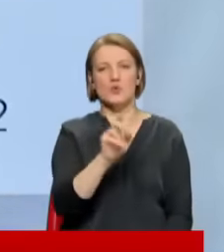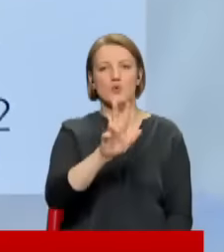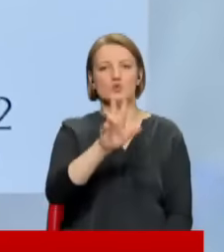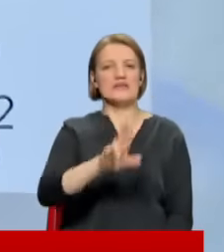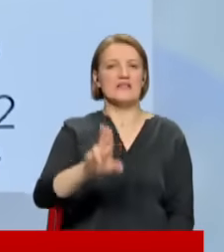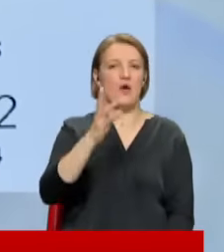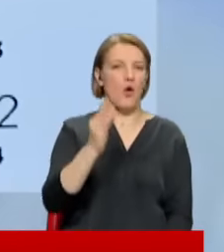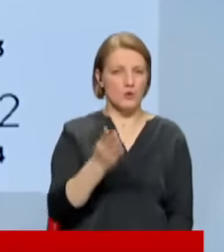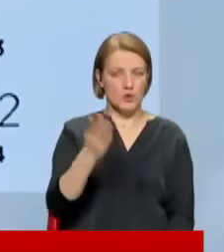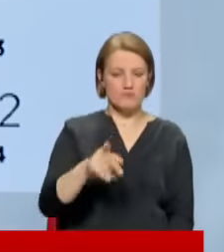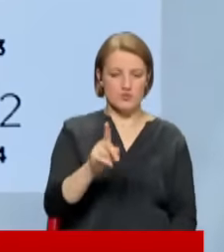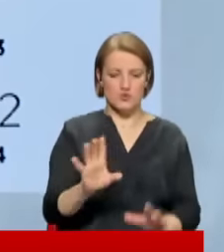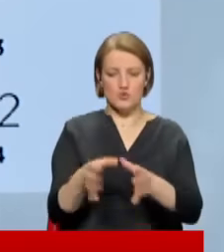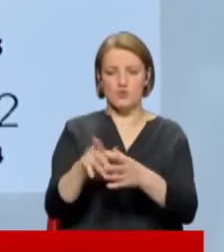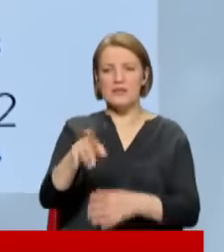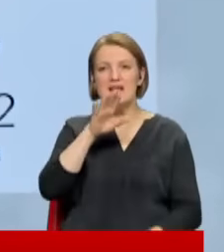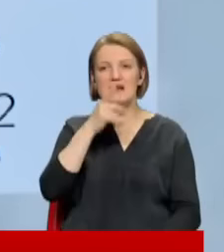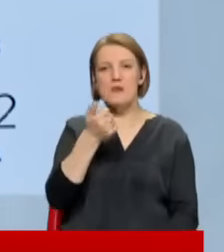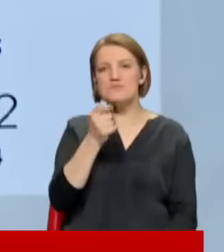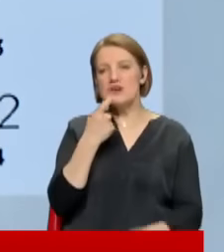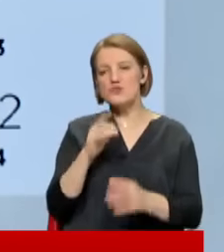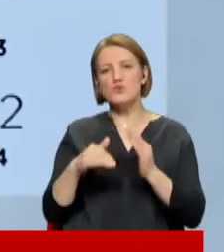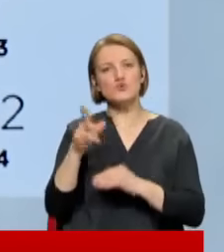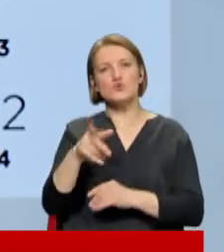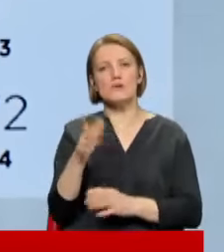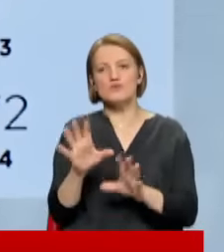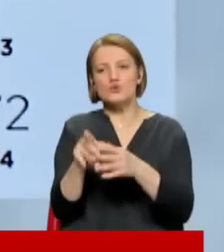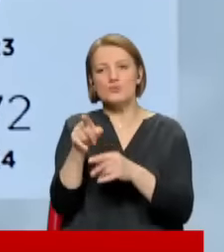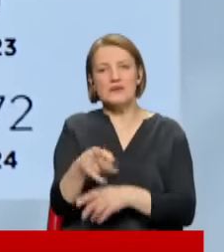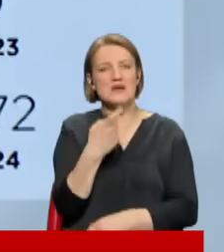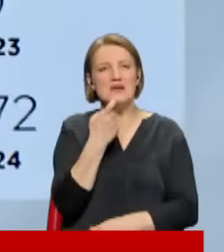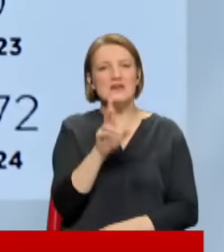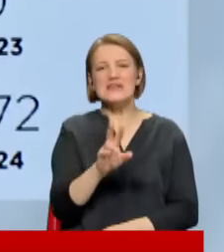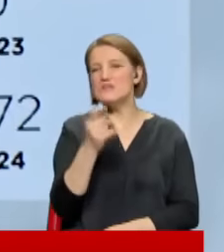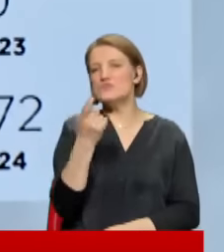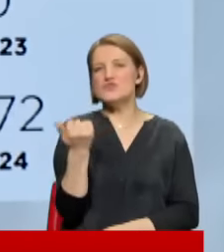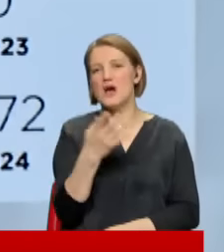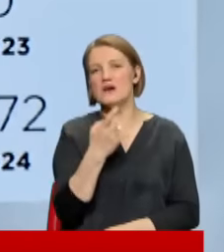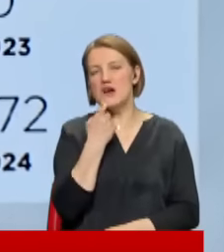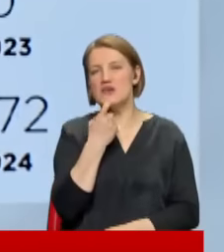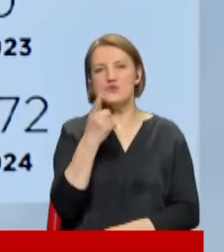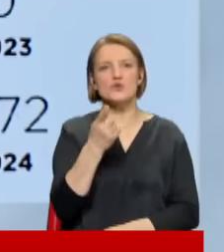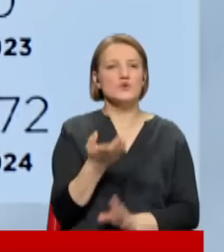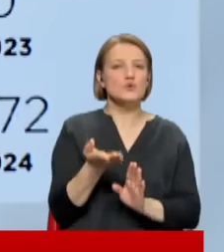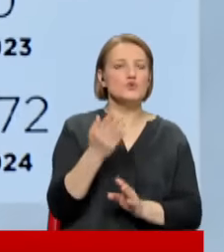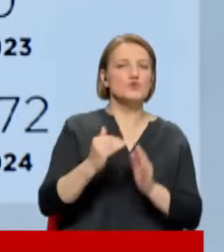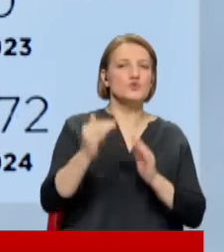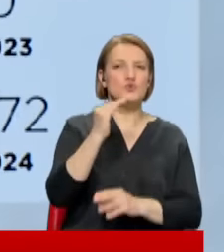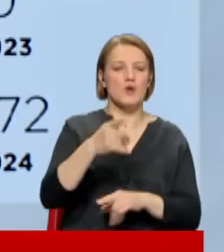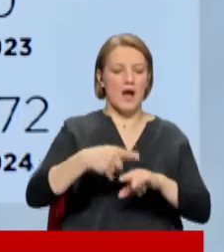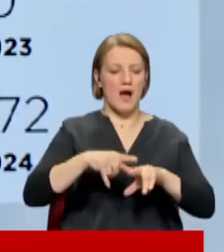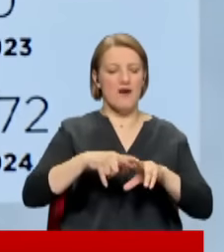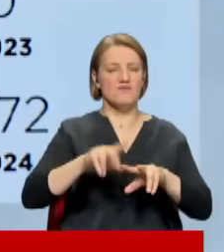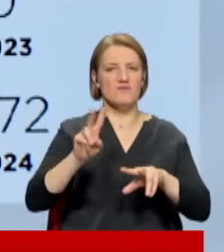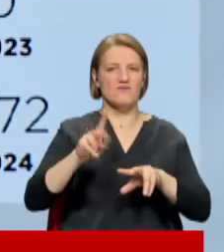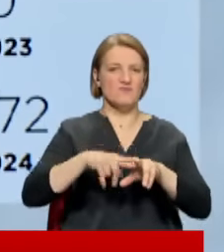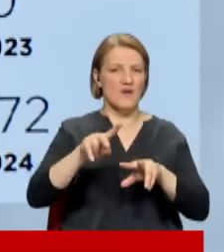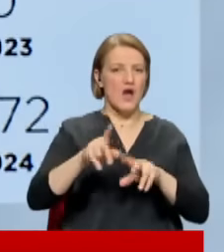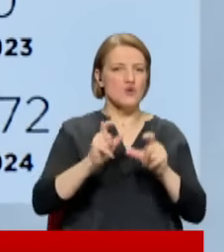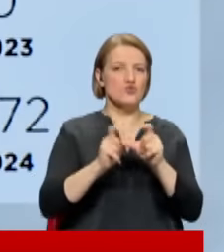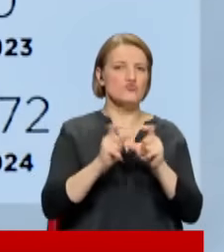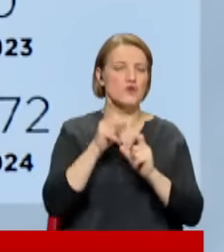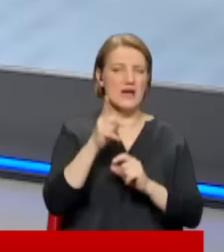27.937'ye yükseldi. Bu gruptakilerin kaçı 70 yaş üzeri, işte bu bilinmiyor. Havva Gümüşkaya'nın